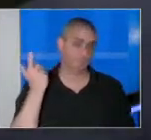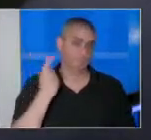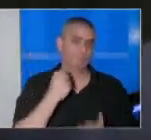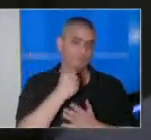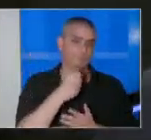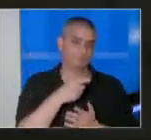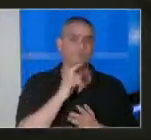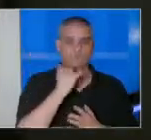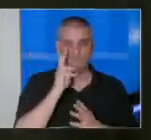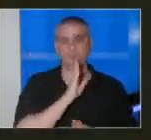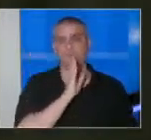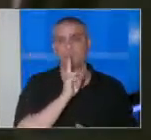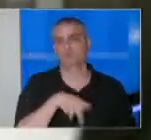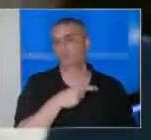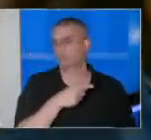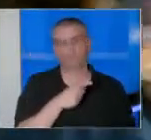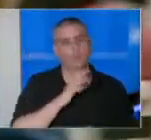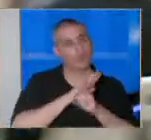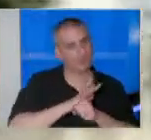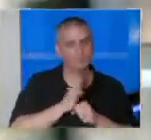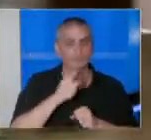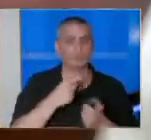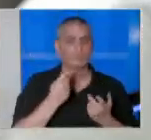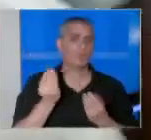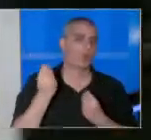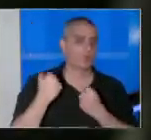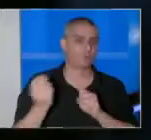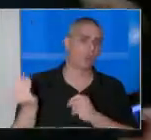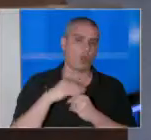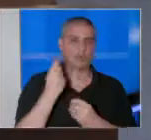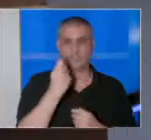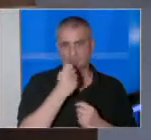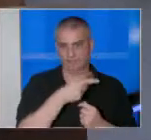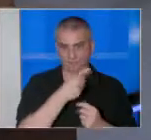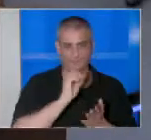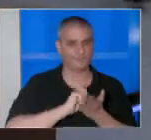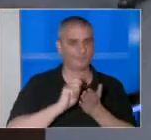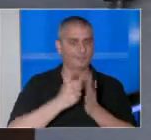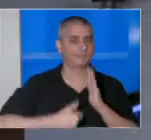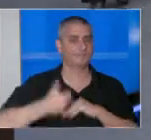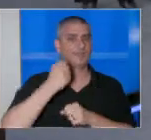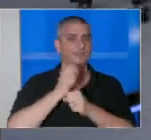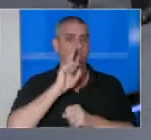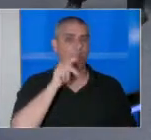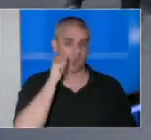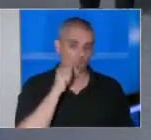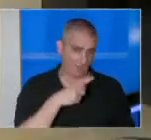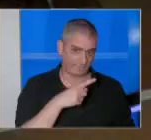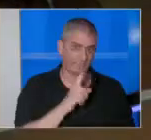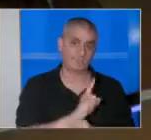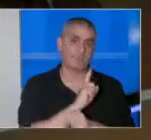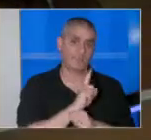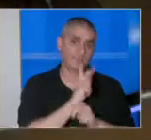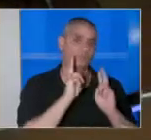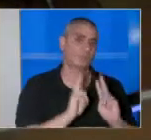שהתקציב ההמשכי יש איתו בעיות. הם לוחצים גם לשחרר עוד תקציבים למשרדים בראשות נציגי כחול לבן, ובינתיים